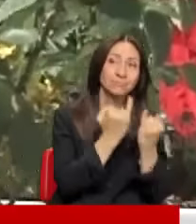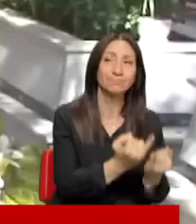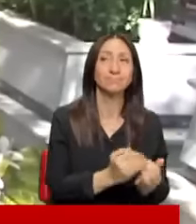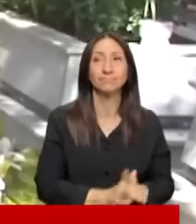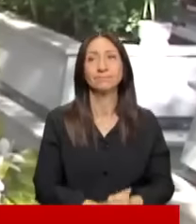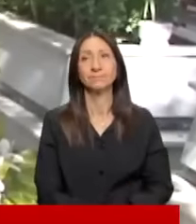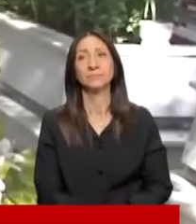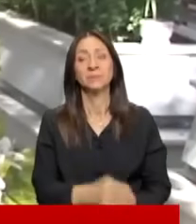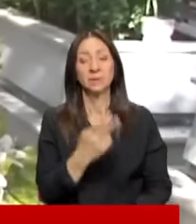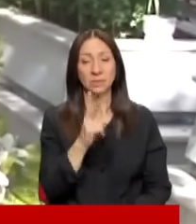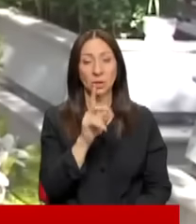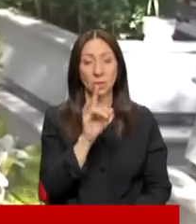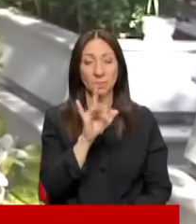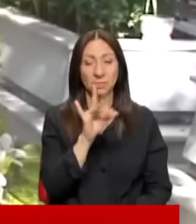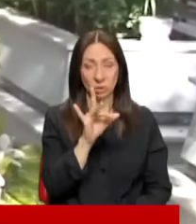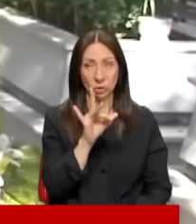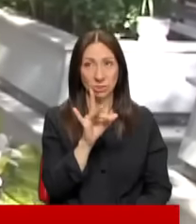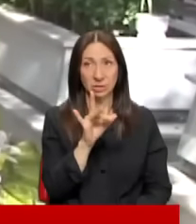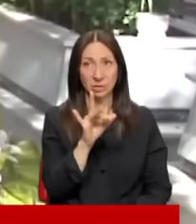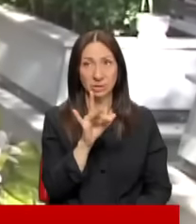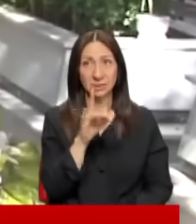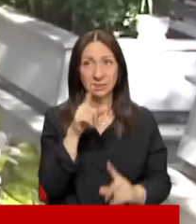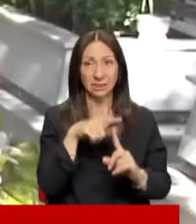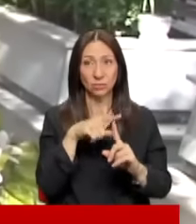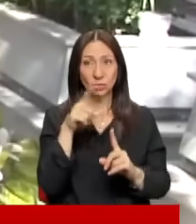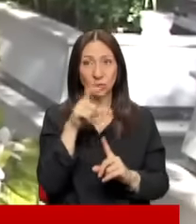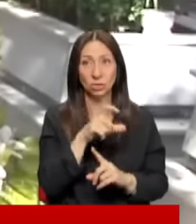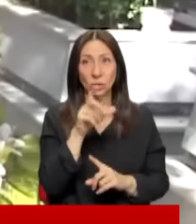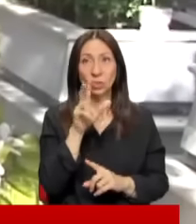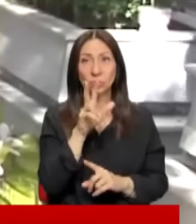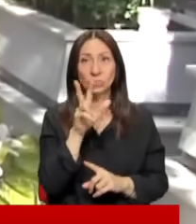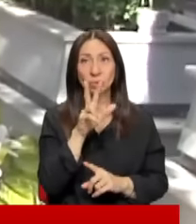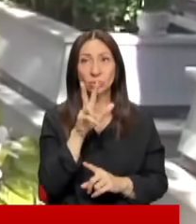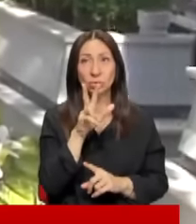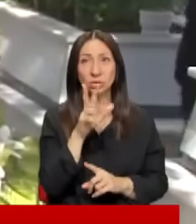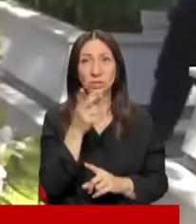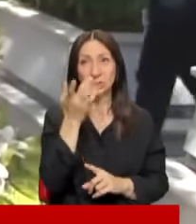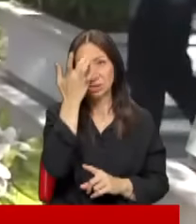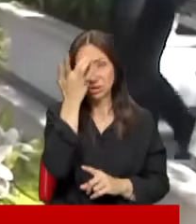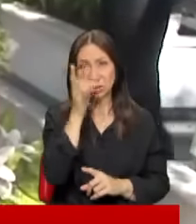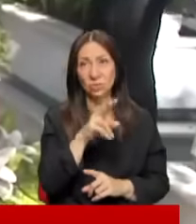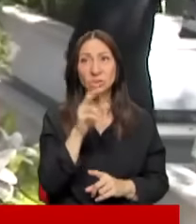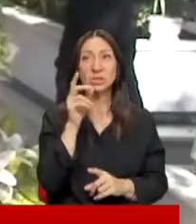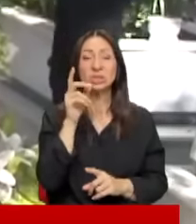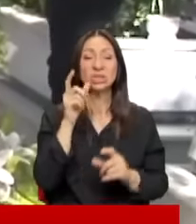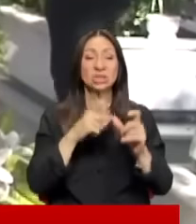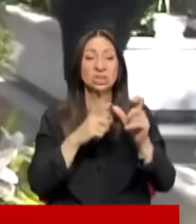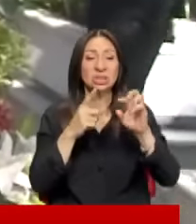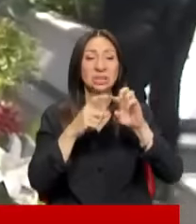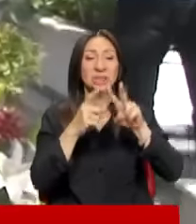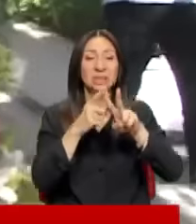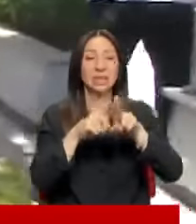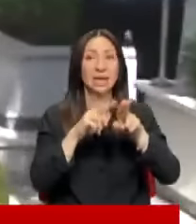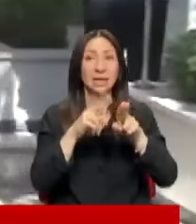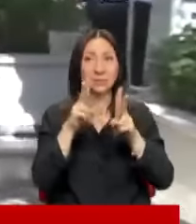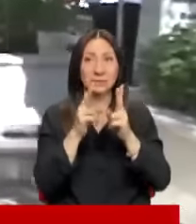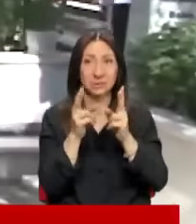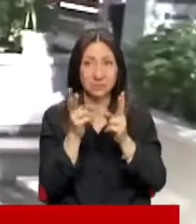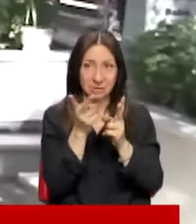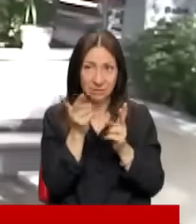koştu. 2015'te Temmuz ayında 30'unda şehit oldu Şırnak'ta. Evet. İki arkadaşla beraber